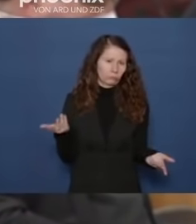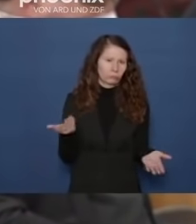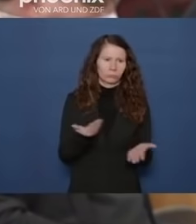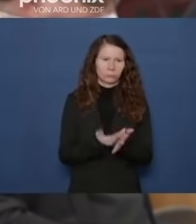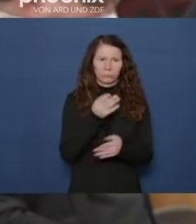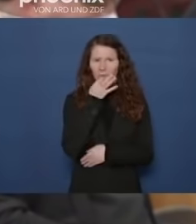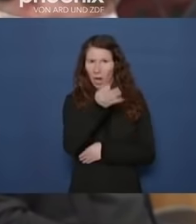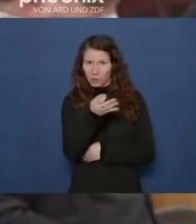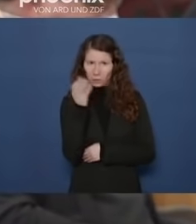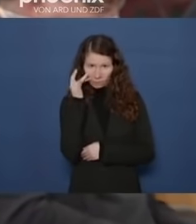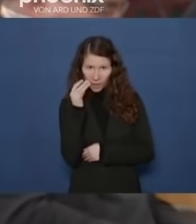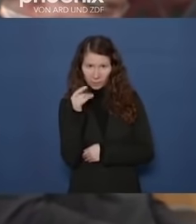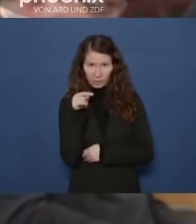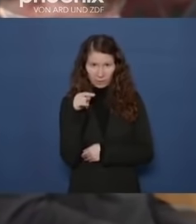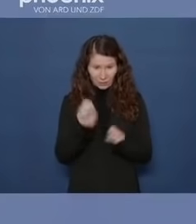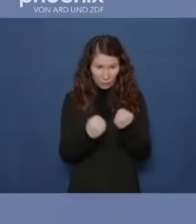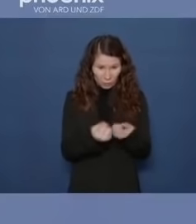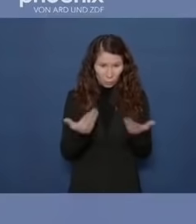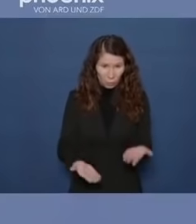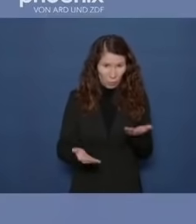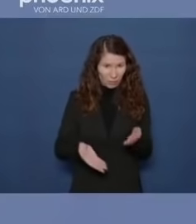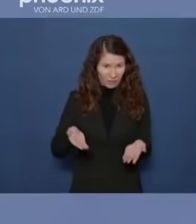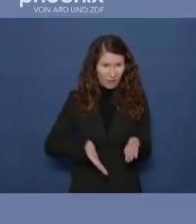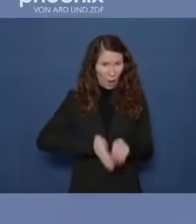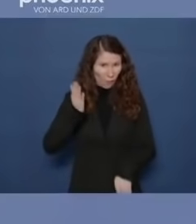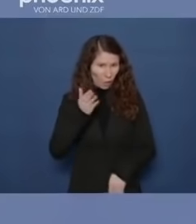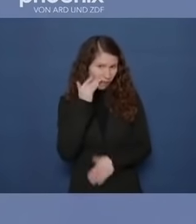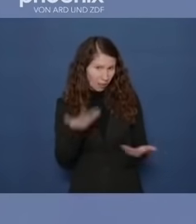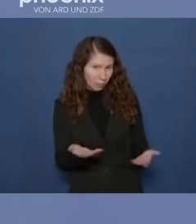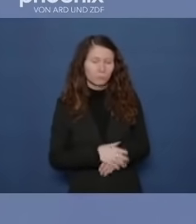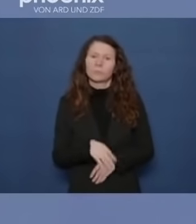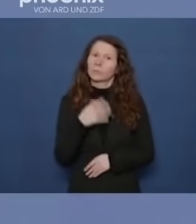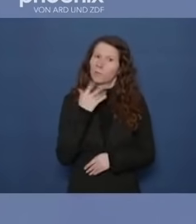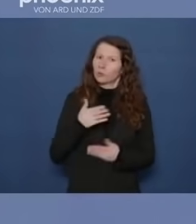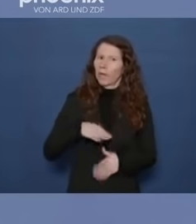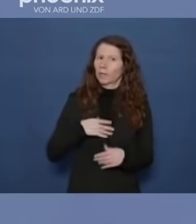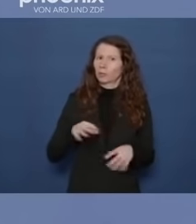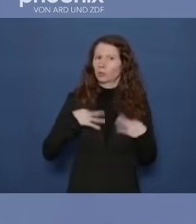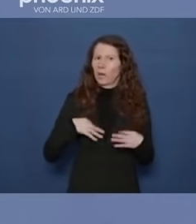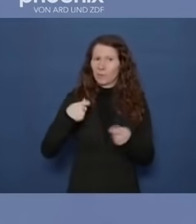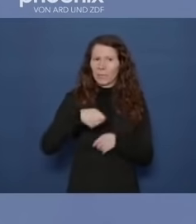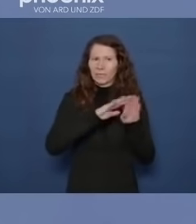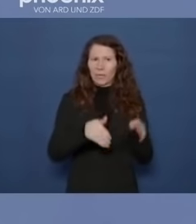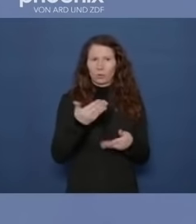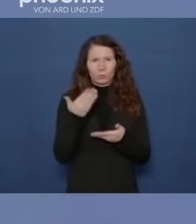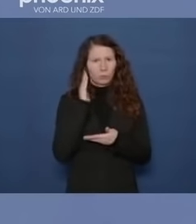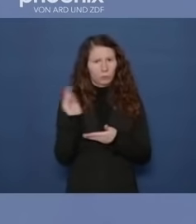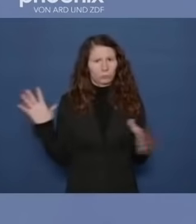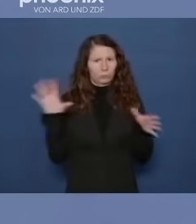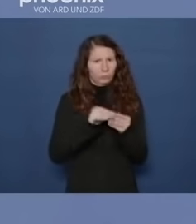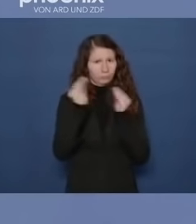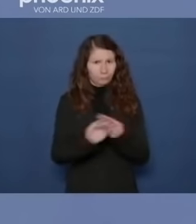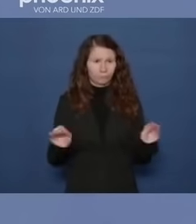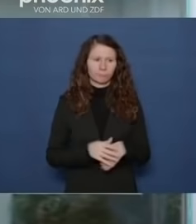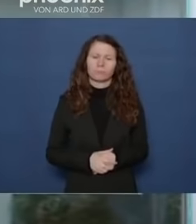darauf geben, wann dieser Zustand beendet sein wird? Würde ich gerne das Gesundheitsministerium auch bitten, sich dazu zu äußern.